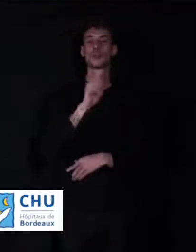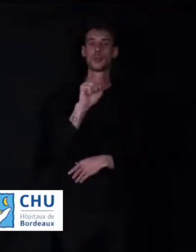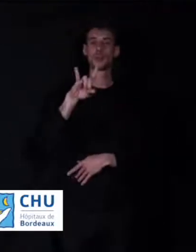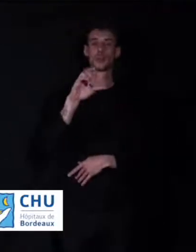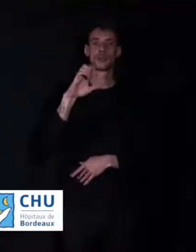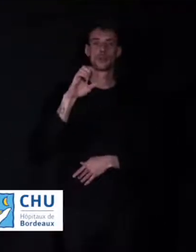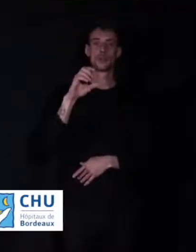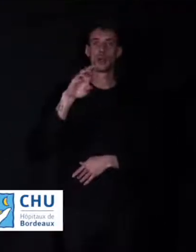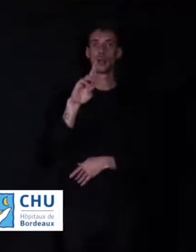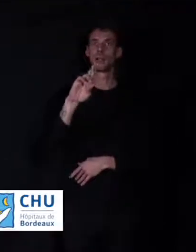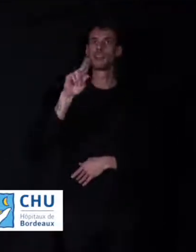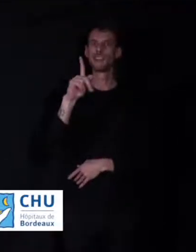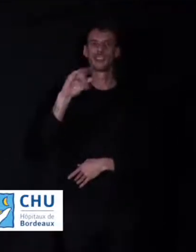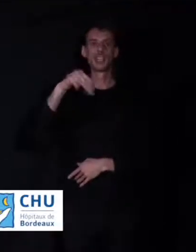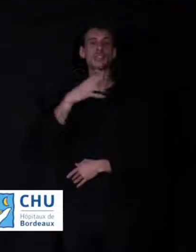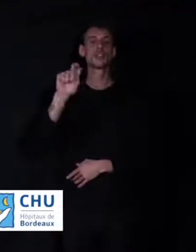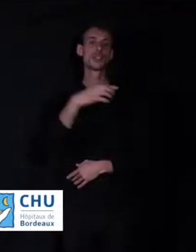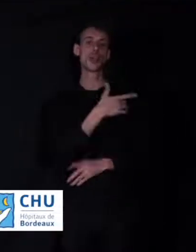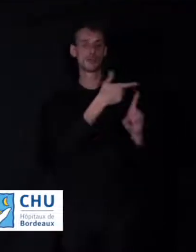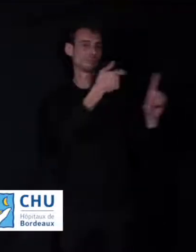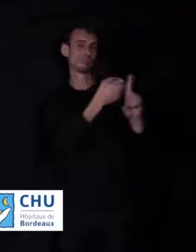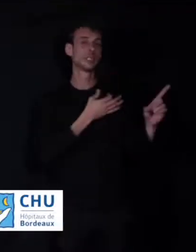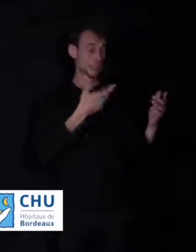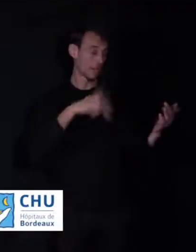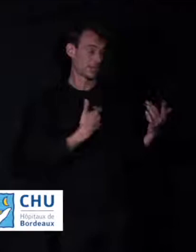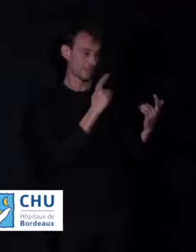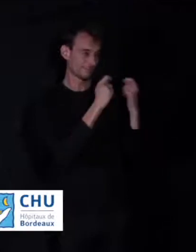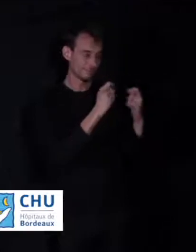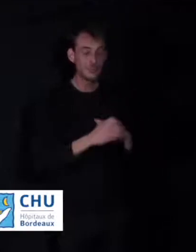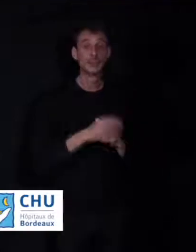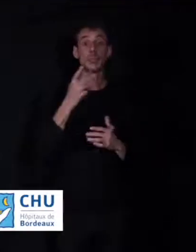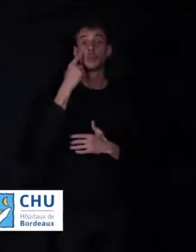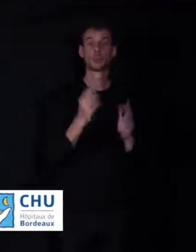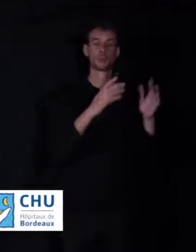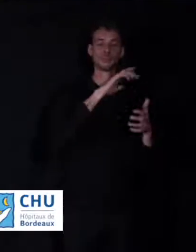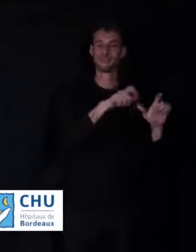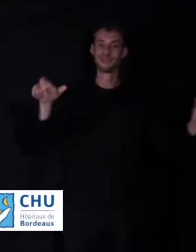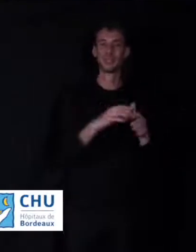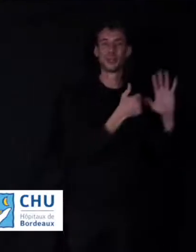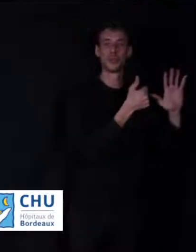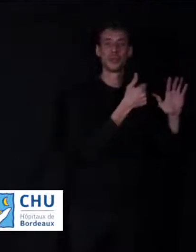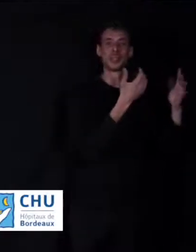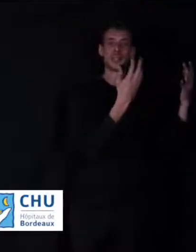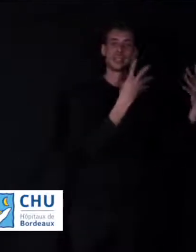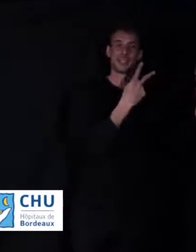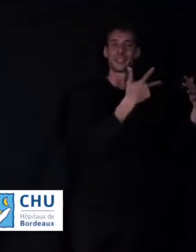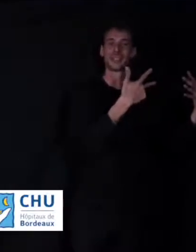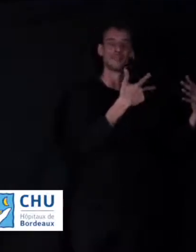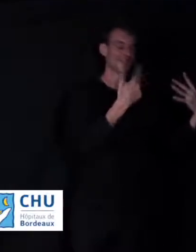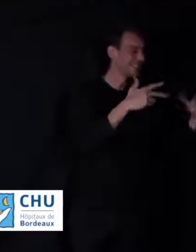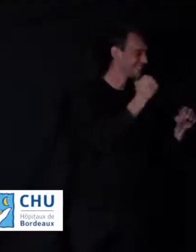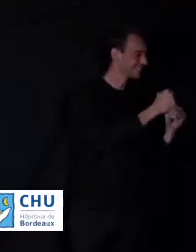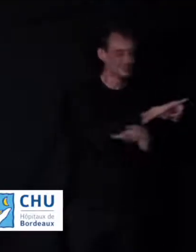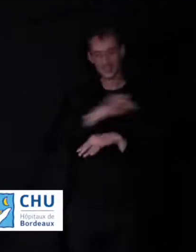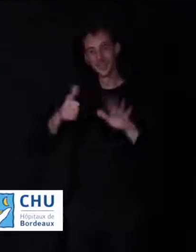a porté sur 2000 Français de 18 à 64 ans. On considère que les 18 à 64 ans représentent 75% de la population adulte, et elle a